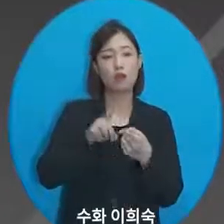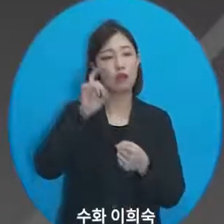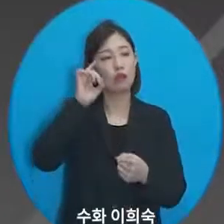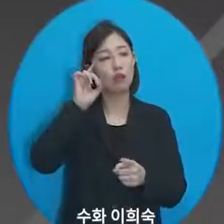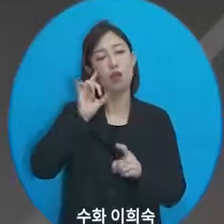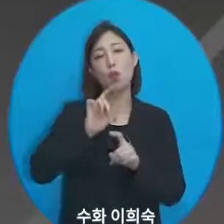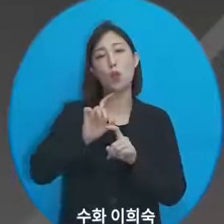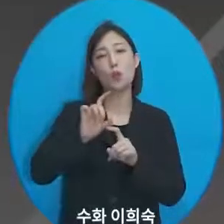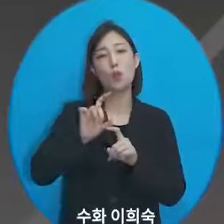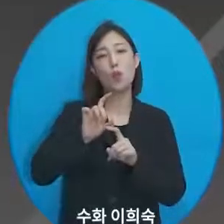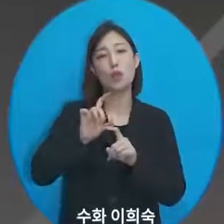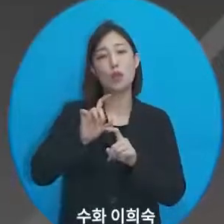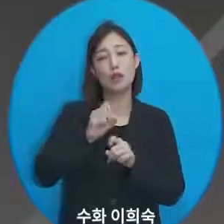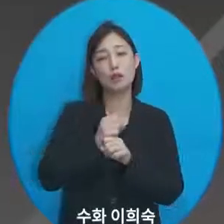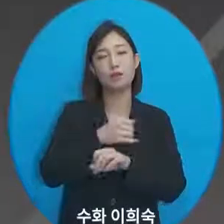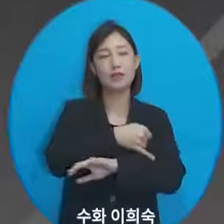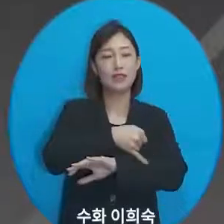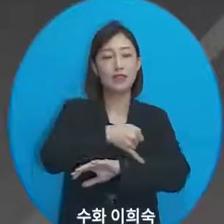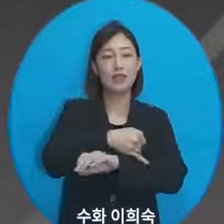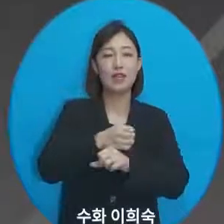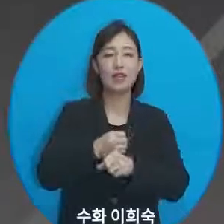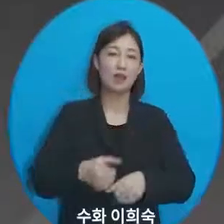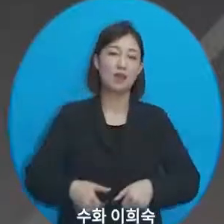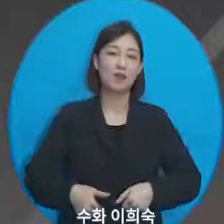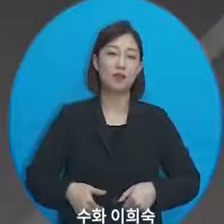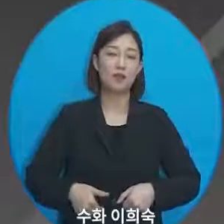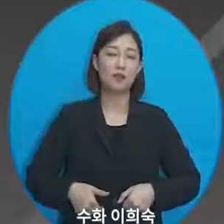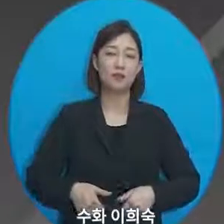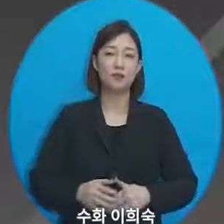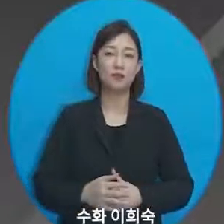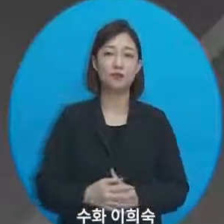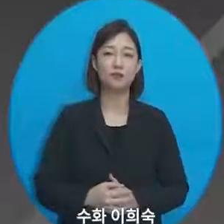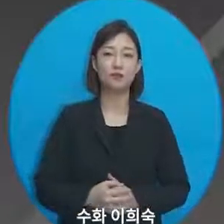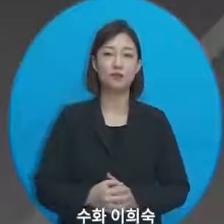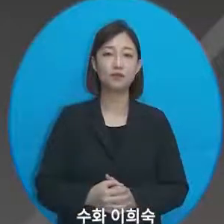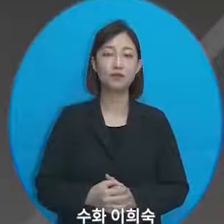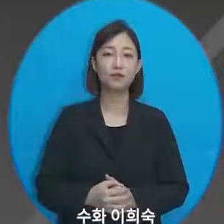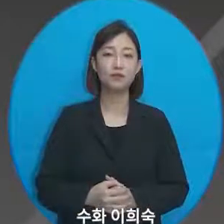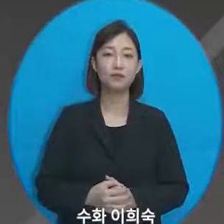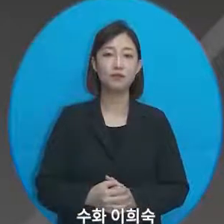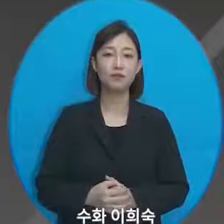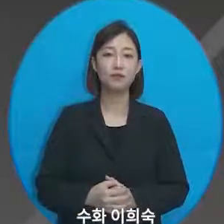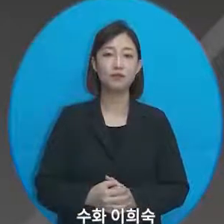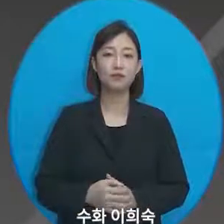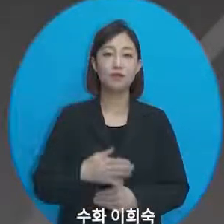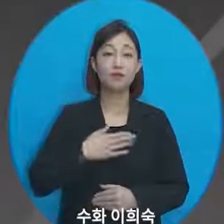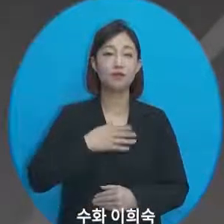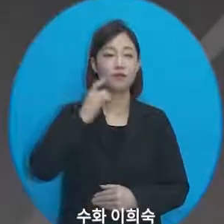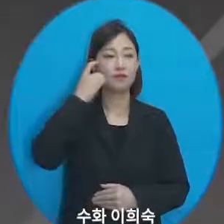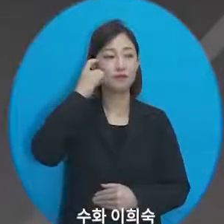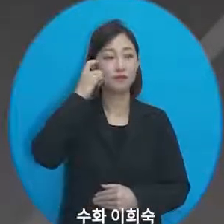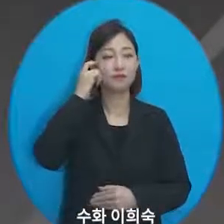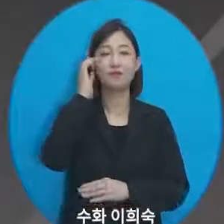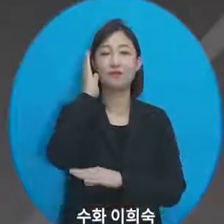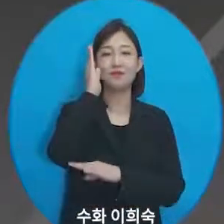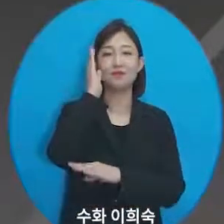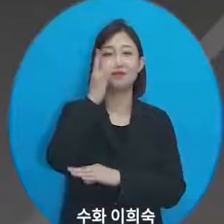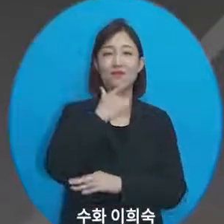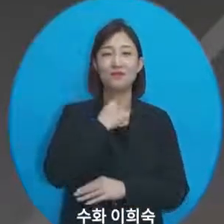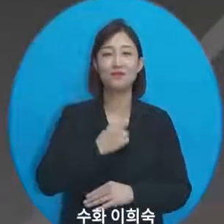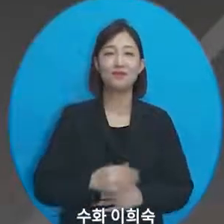공간 개념이 주거 공간에서도 적극 고민하고 대안을 만들어 줘야 된다라고 말씀드릴 수가